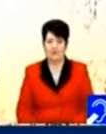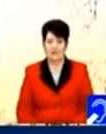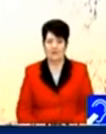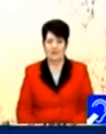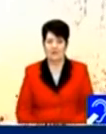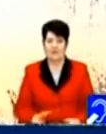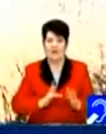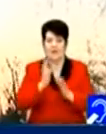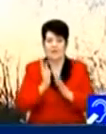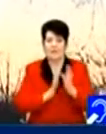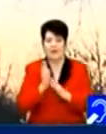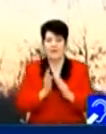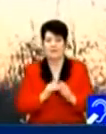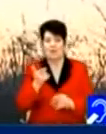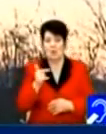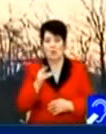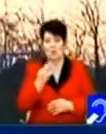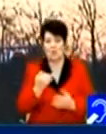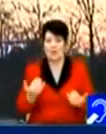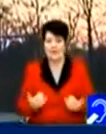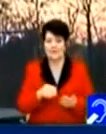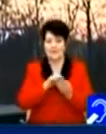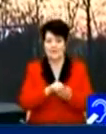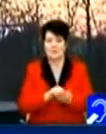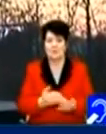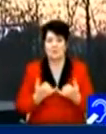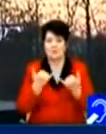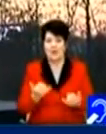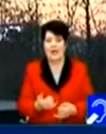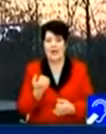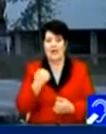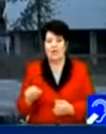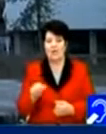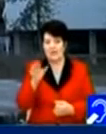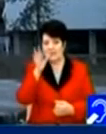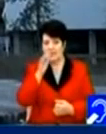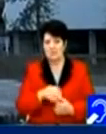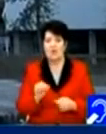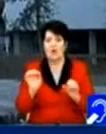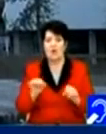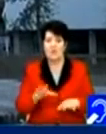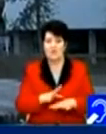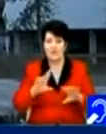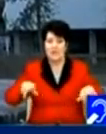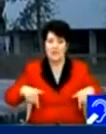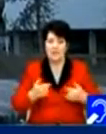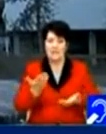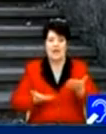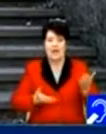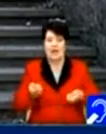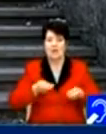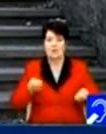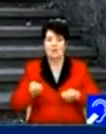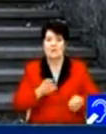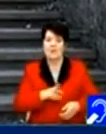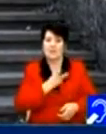În paragină și plin de gunoaie, așa arată astăzi cimitirul de onoare al eroilor din Chișinău. Ar putea fi însă reabilitat dacă autoritățile și-ar